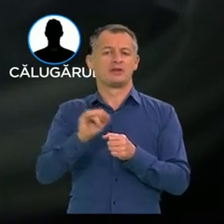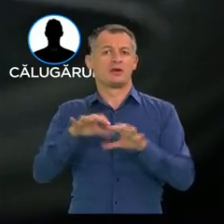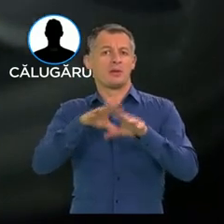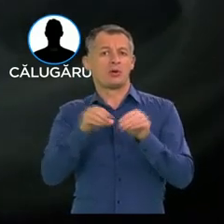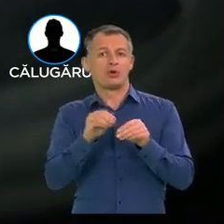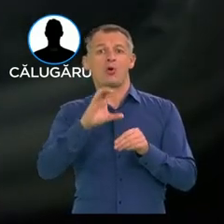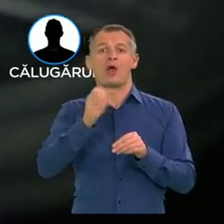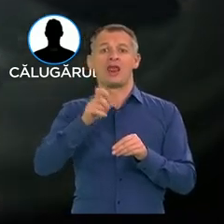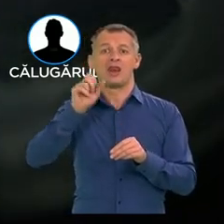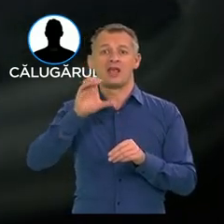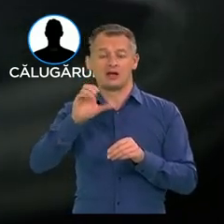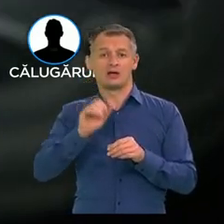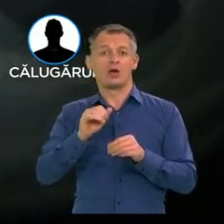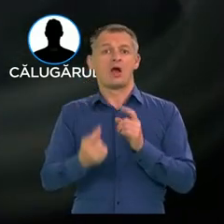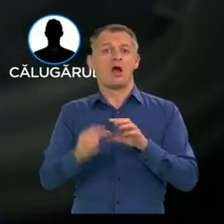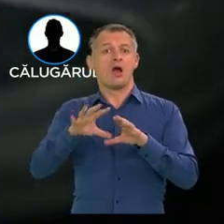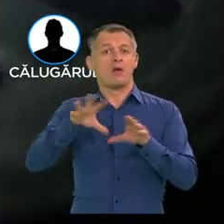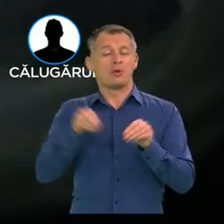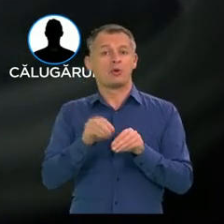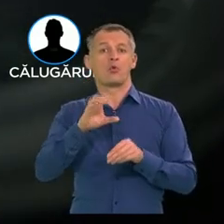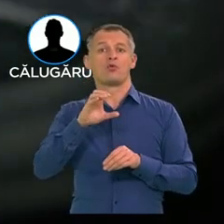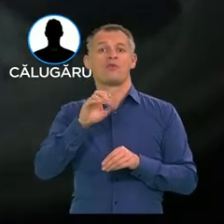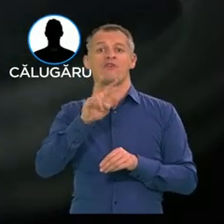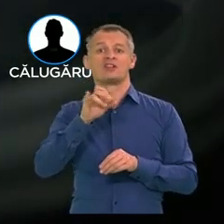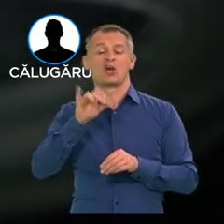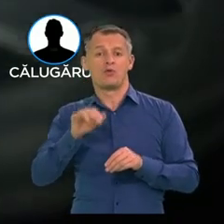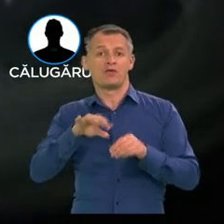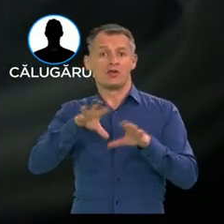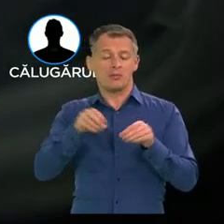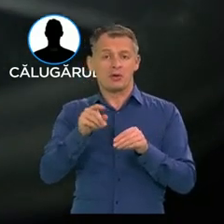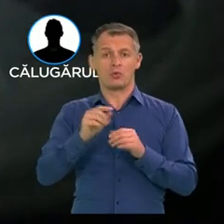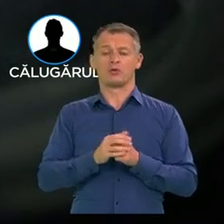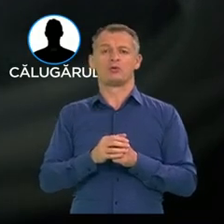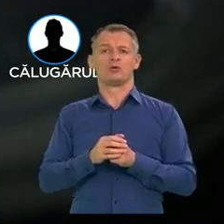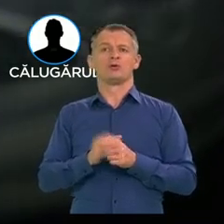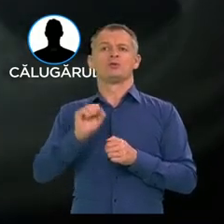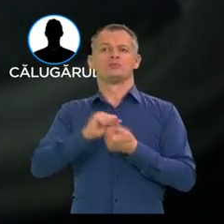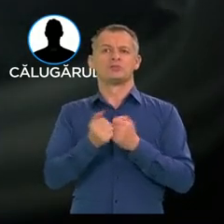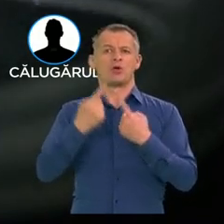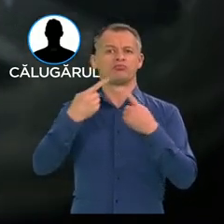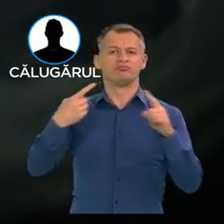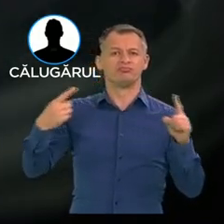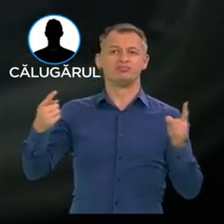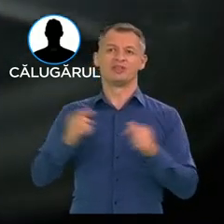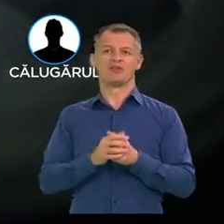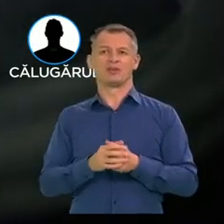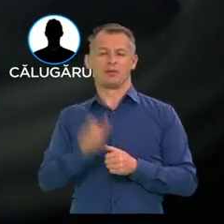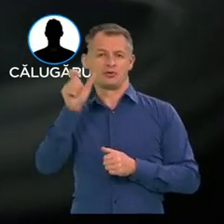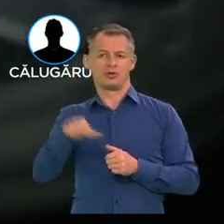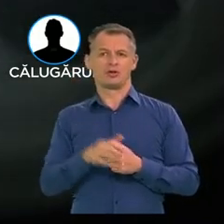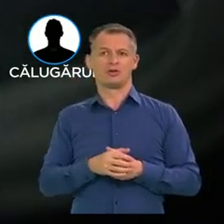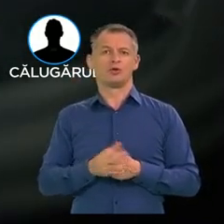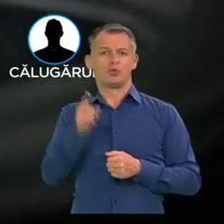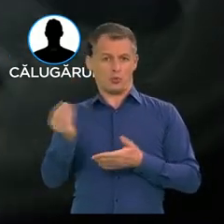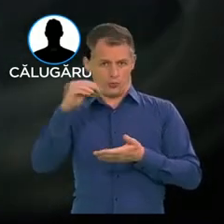apare cu Varsanufi, apare cu ăla. Păi da, stați un pic, domn deputat. Pune-i mâna pe Sfânta Masă și tot după aceea zice...